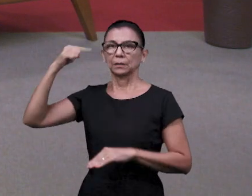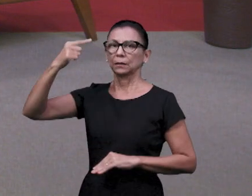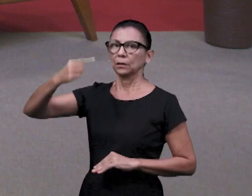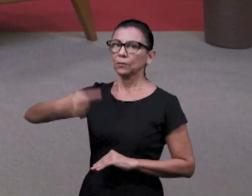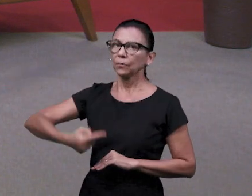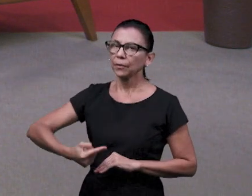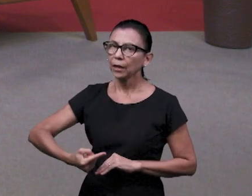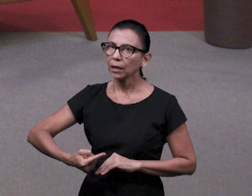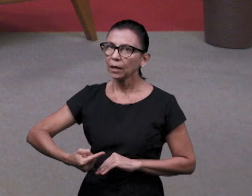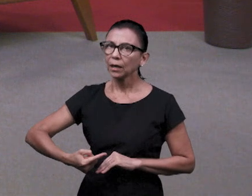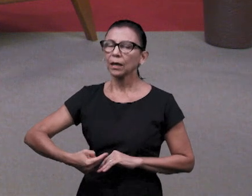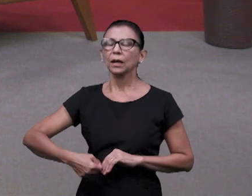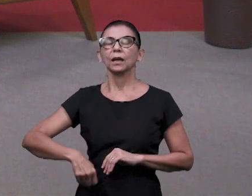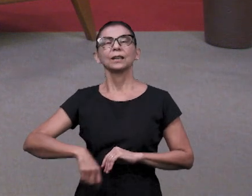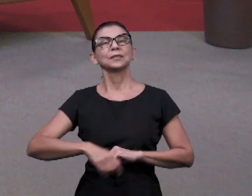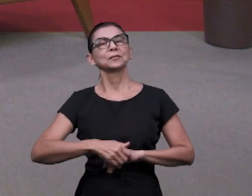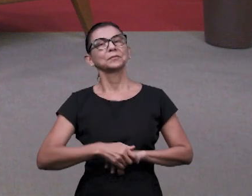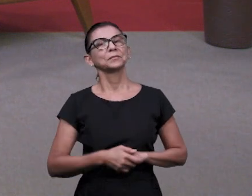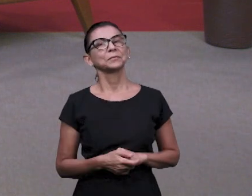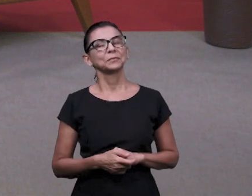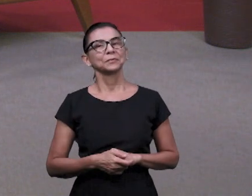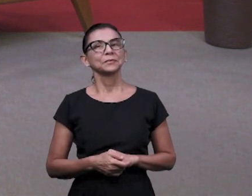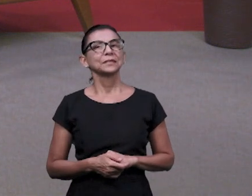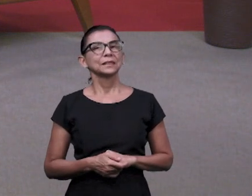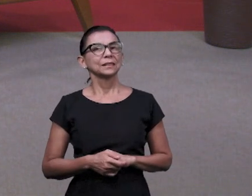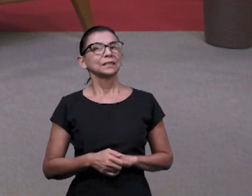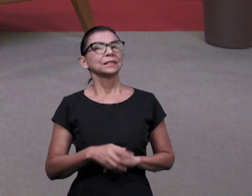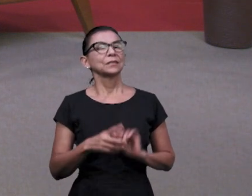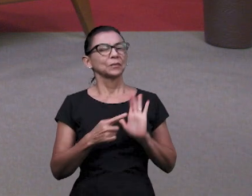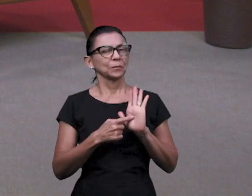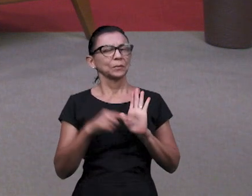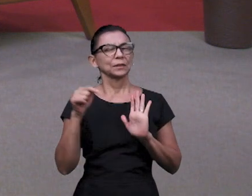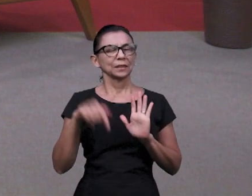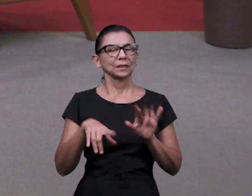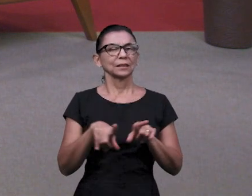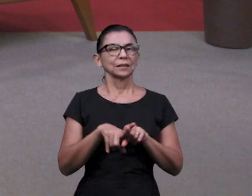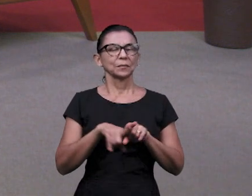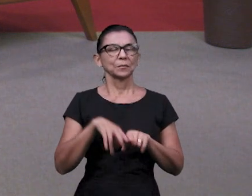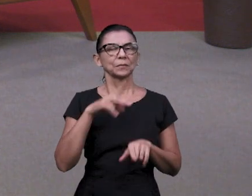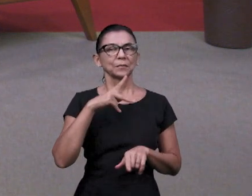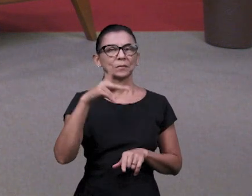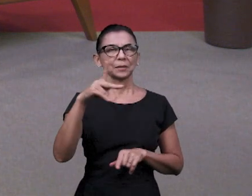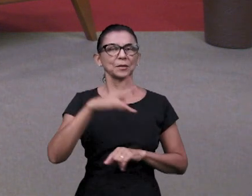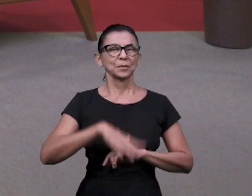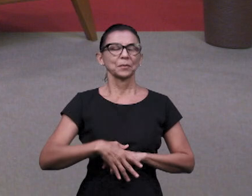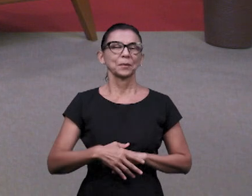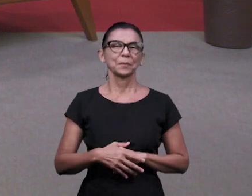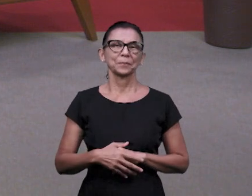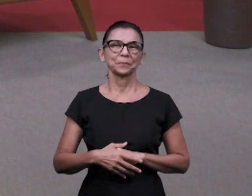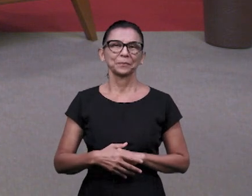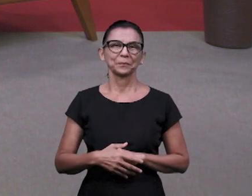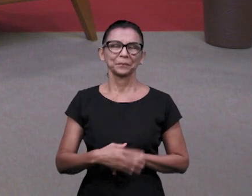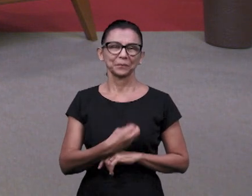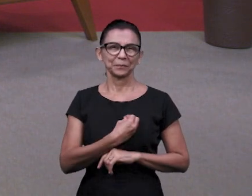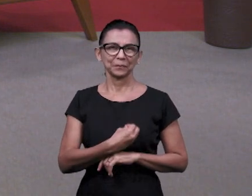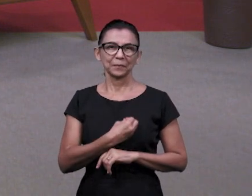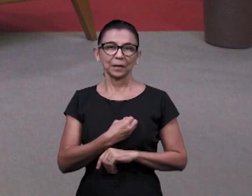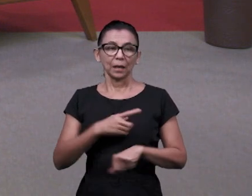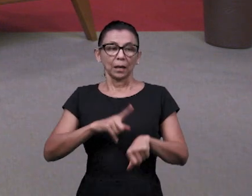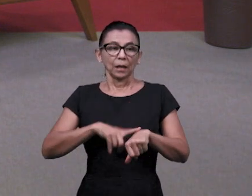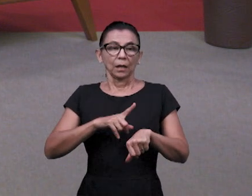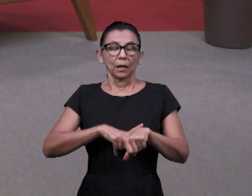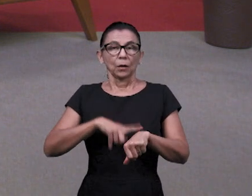lisons, nous recevons plusieurs participations. Éventuellement, nous apporterons ici votre participation aussi. Notre temps